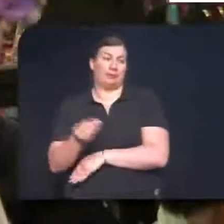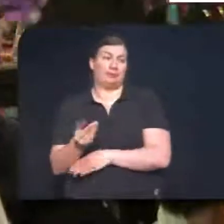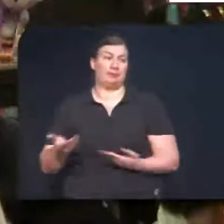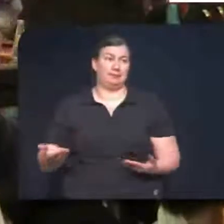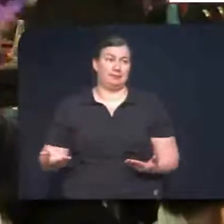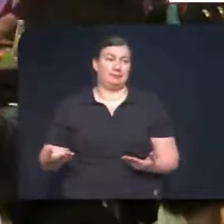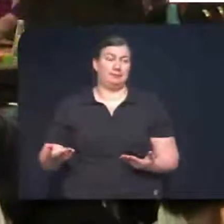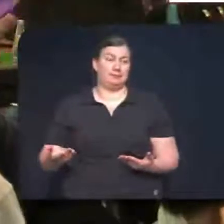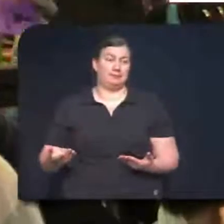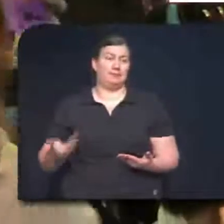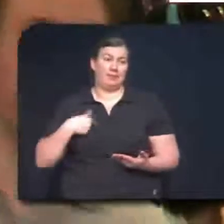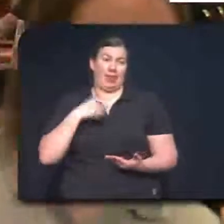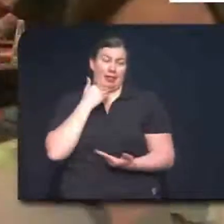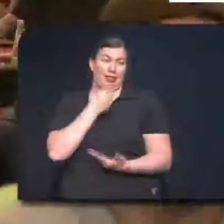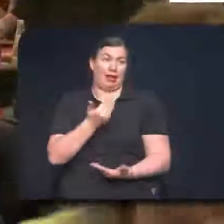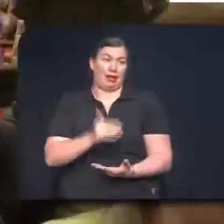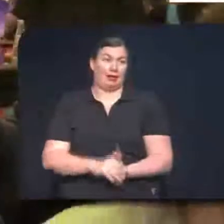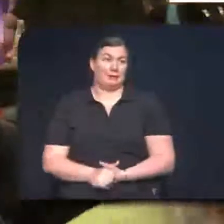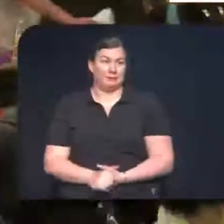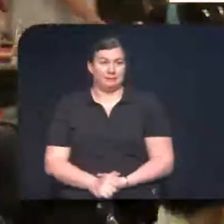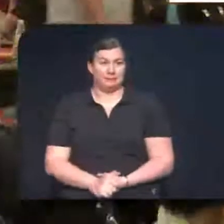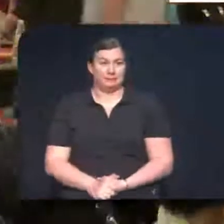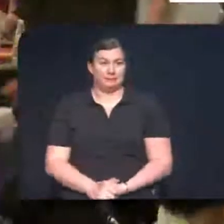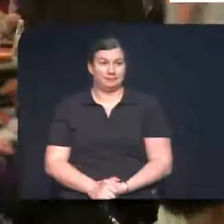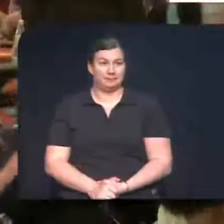fordert annehmen vielen Dank